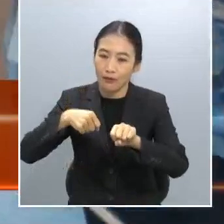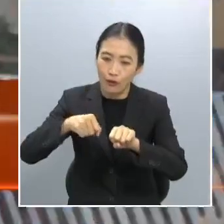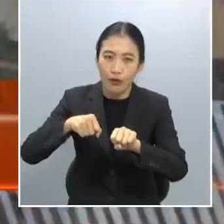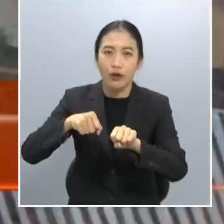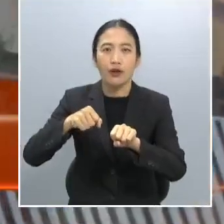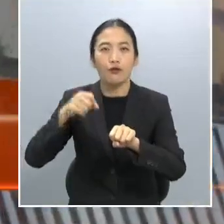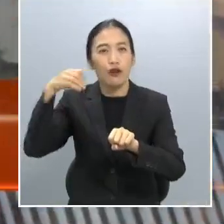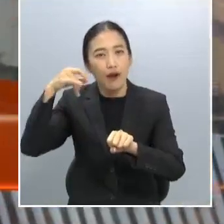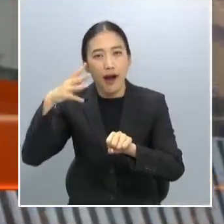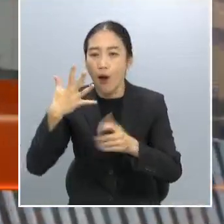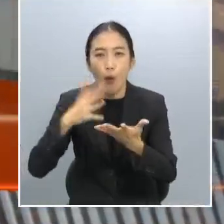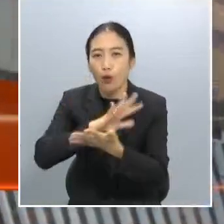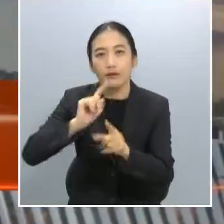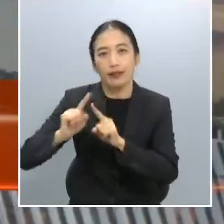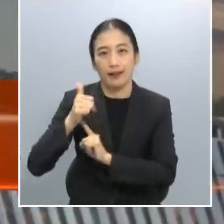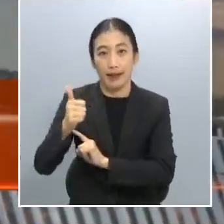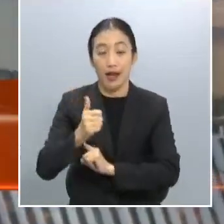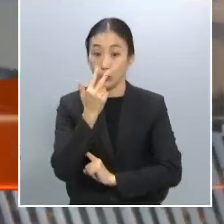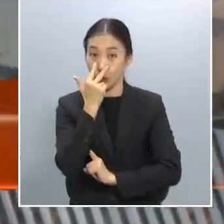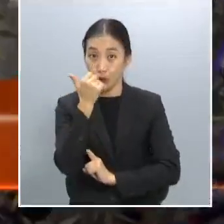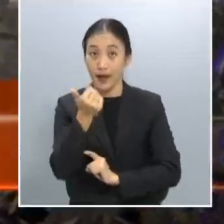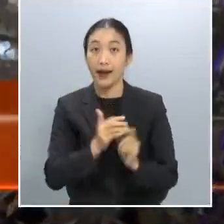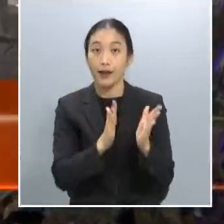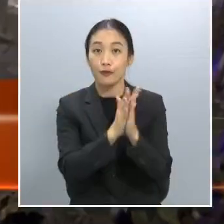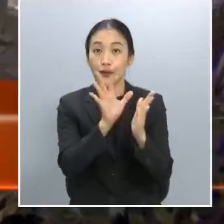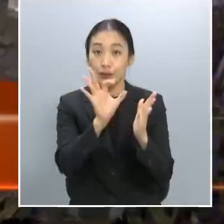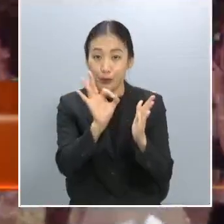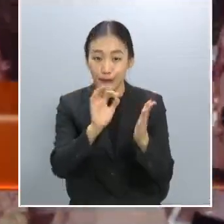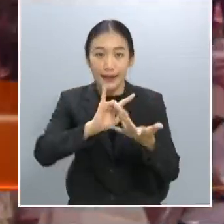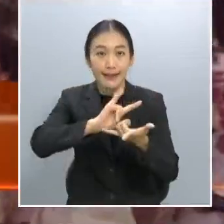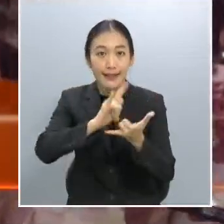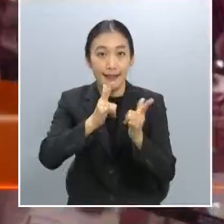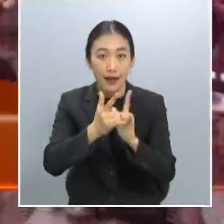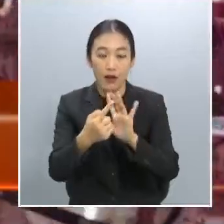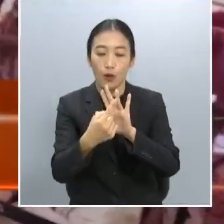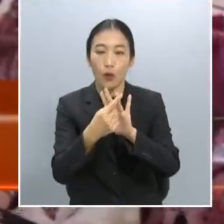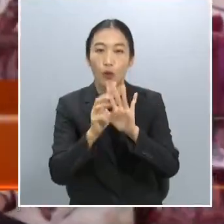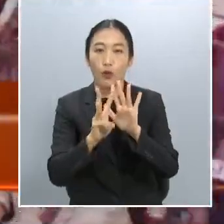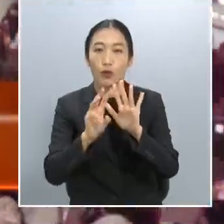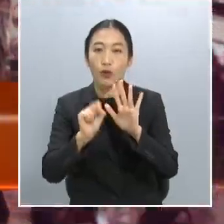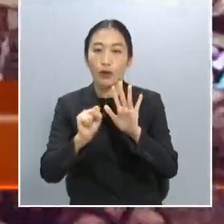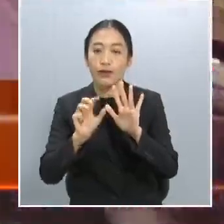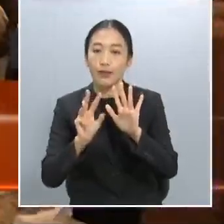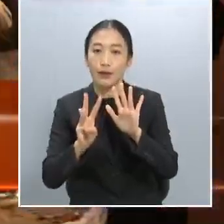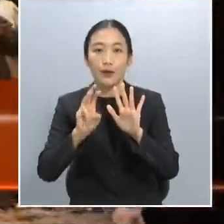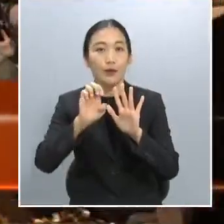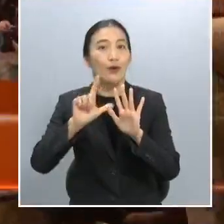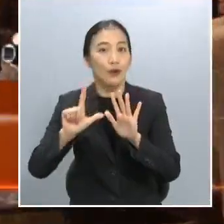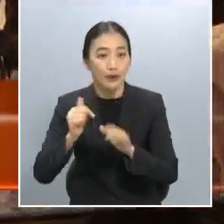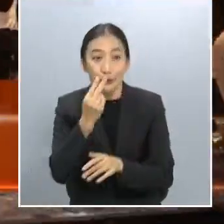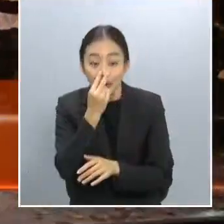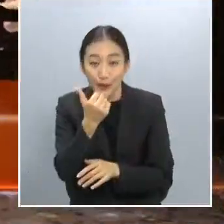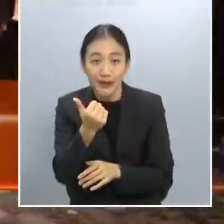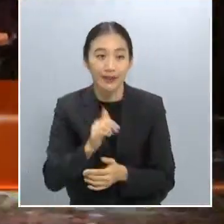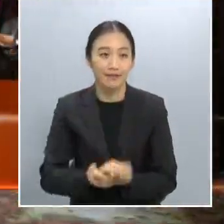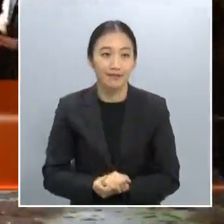ระเบียดกัได้นะFacebook Central Westview ค่ะอ้า ที่สุดก็มี Westview นะครับคือก่อน Eastview พา